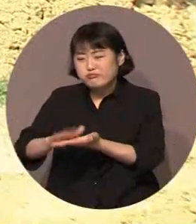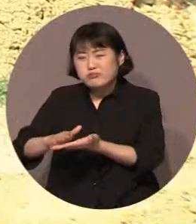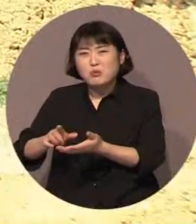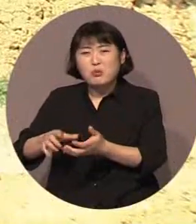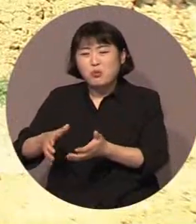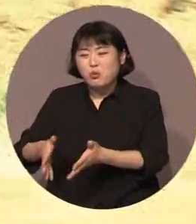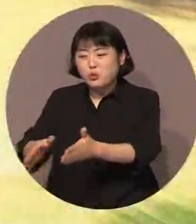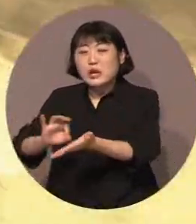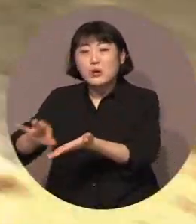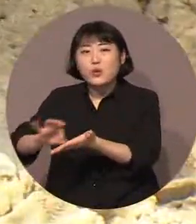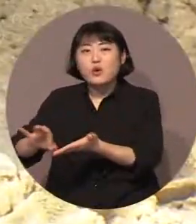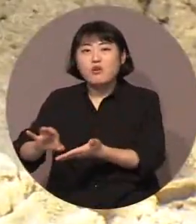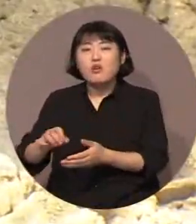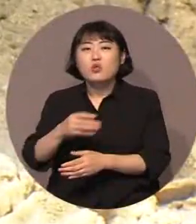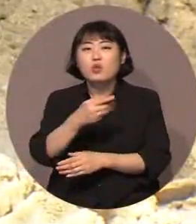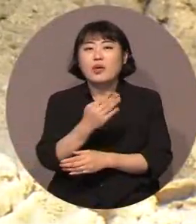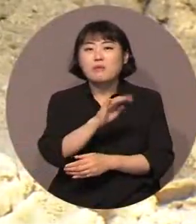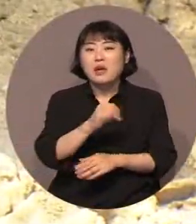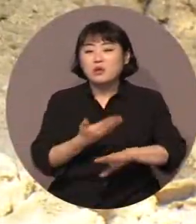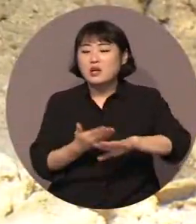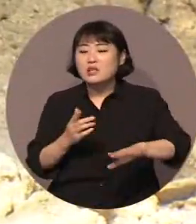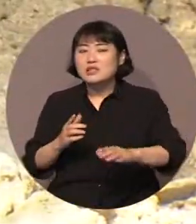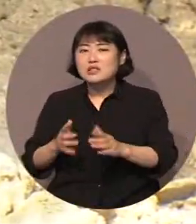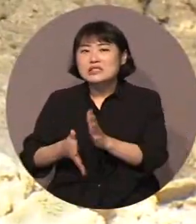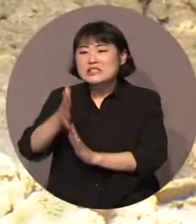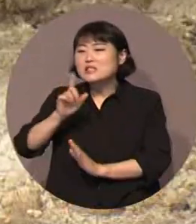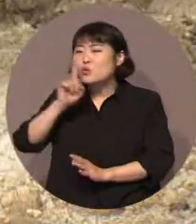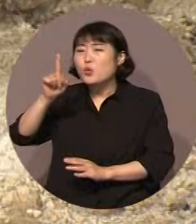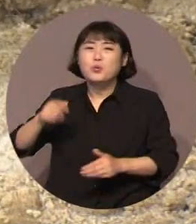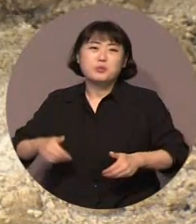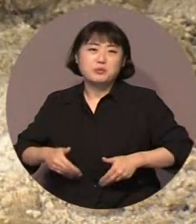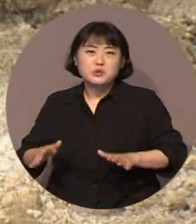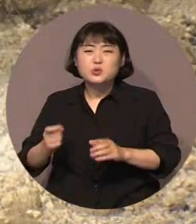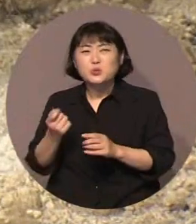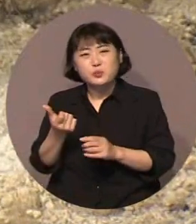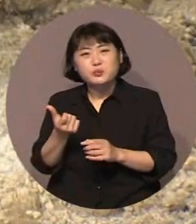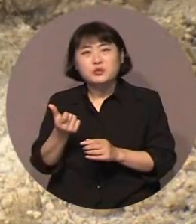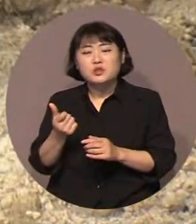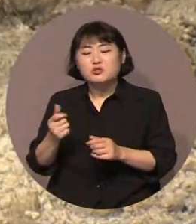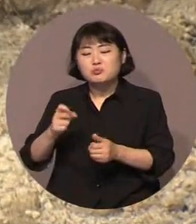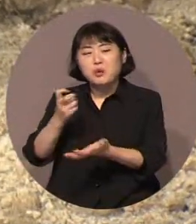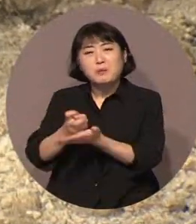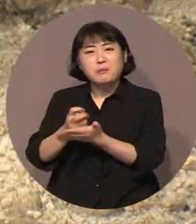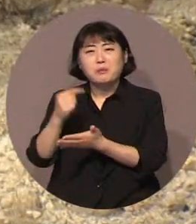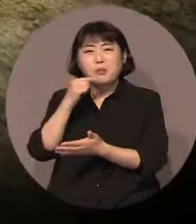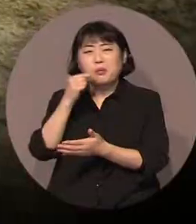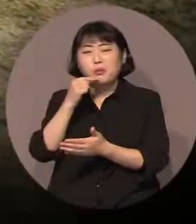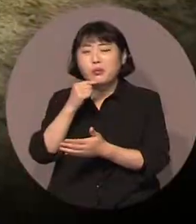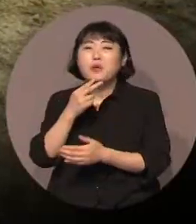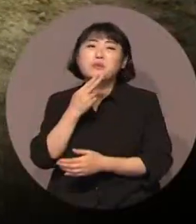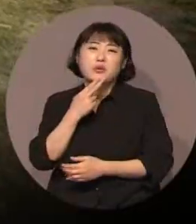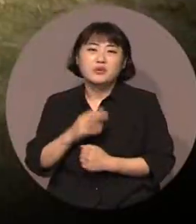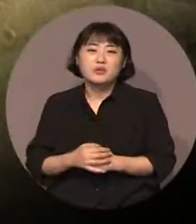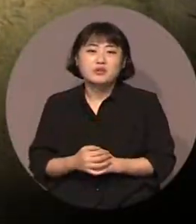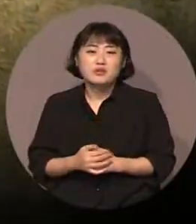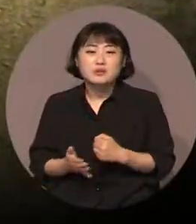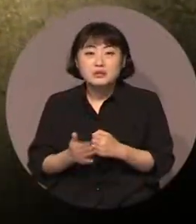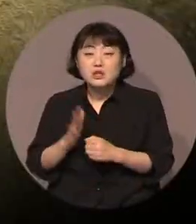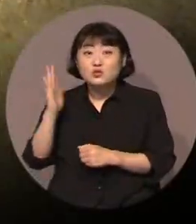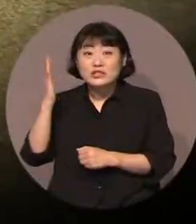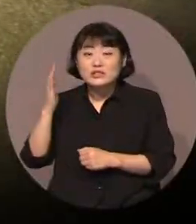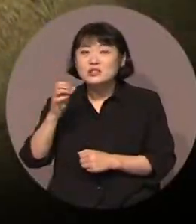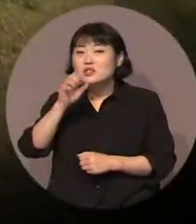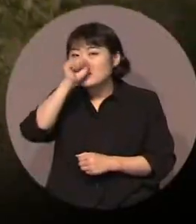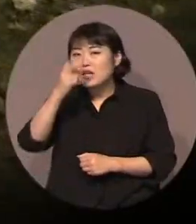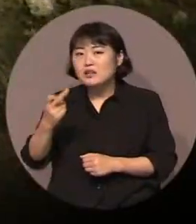부숙토는 퇴비와 달리 지자체 신고 의무 등 상대적으로 규제를 덜 받습니다. 이 때문에 최근